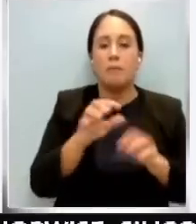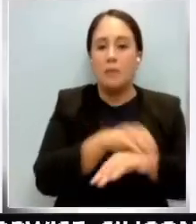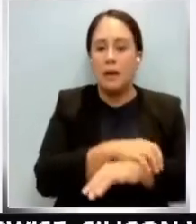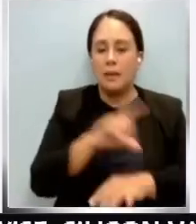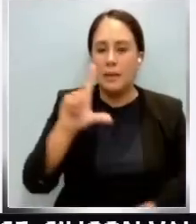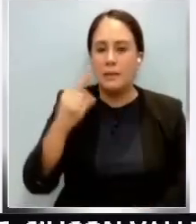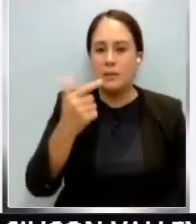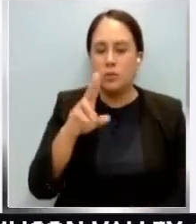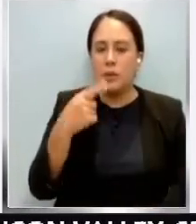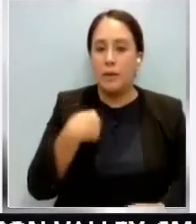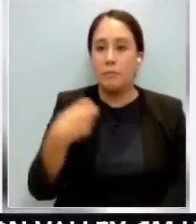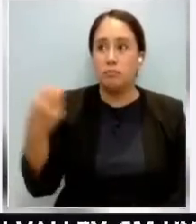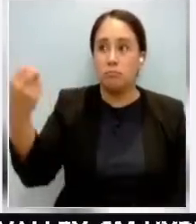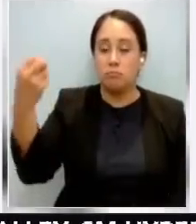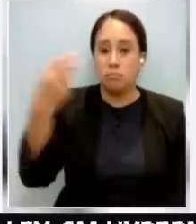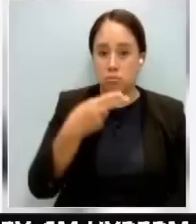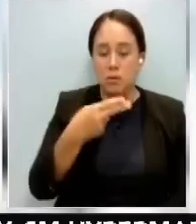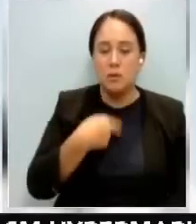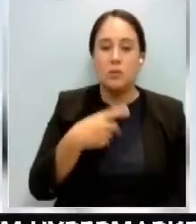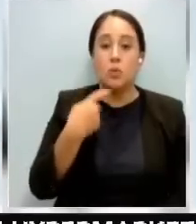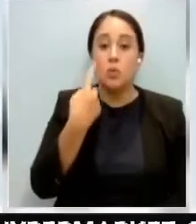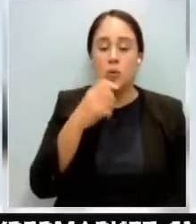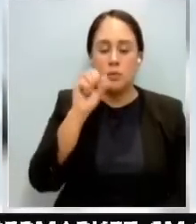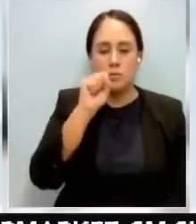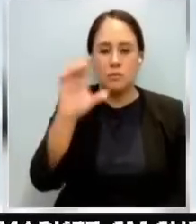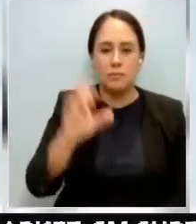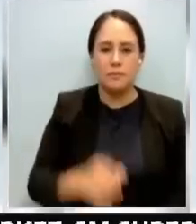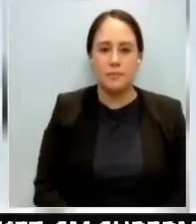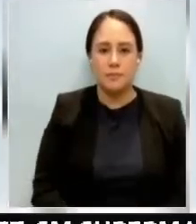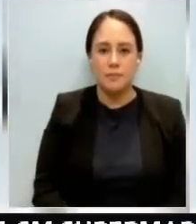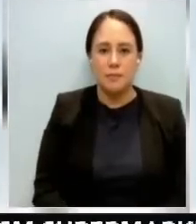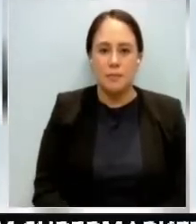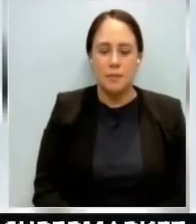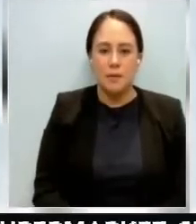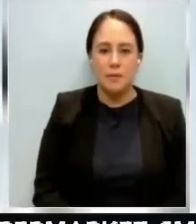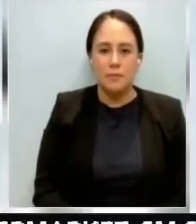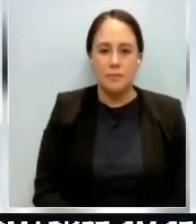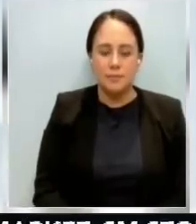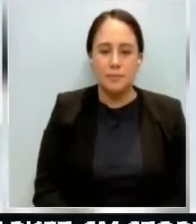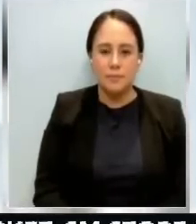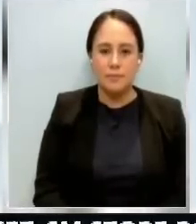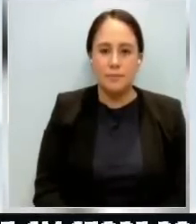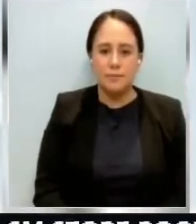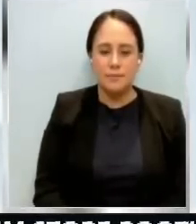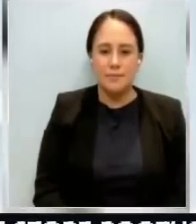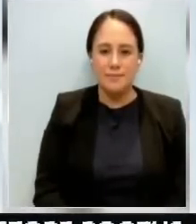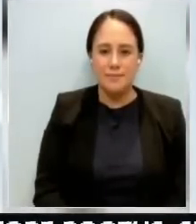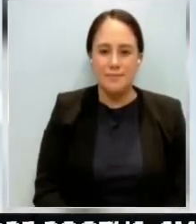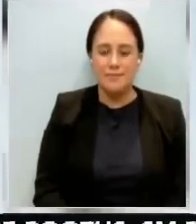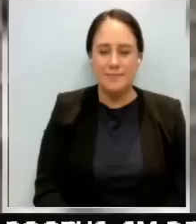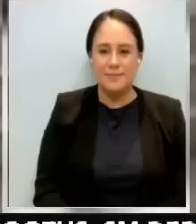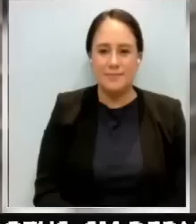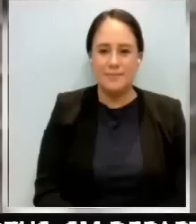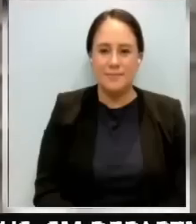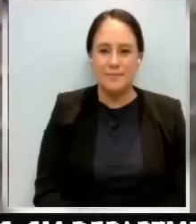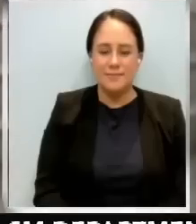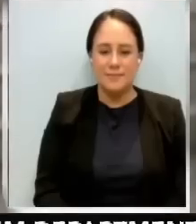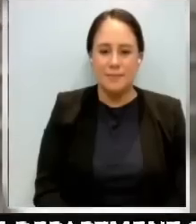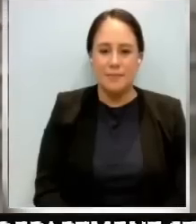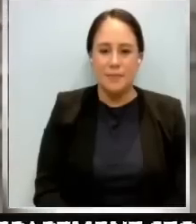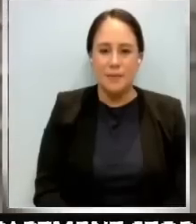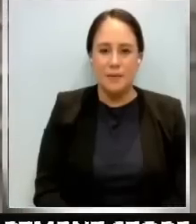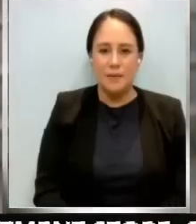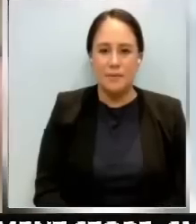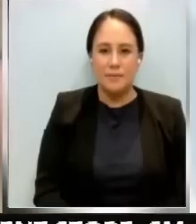uutusan sila ng Korte Suprema. Para sa GMA Integrated News, Tina Panganiban Perez at